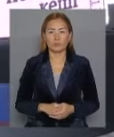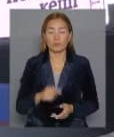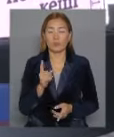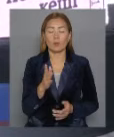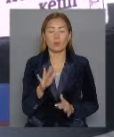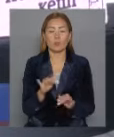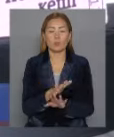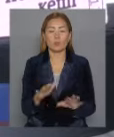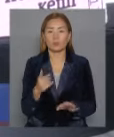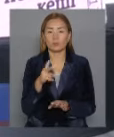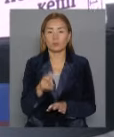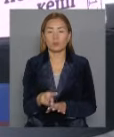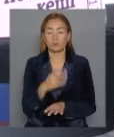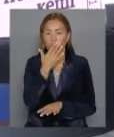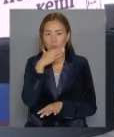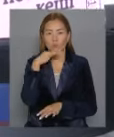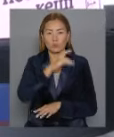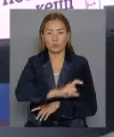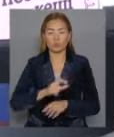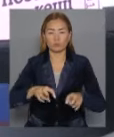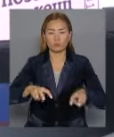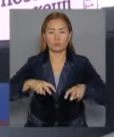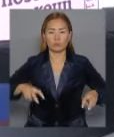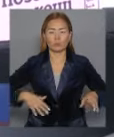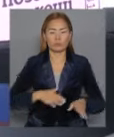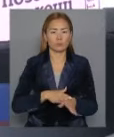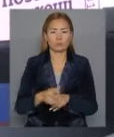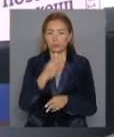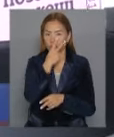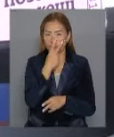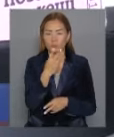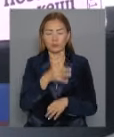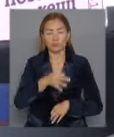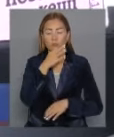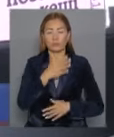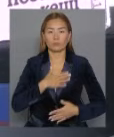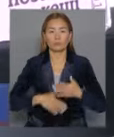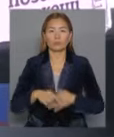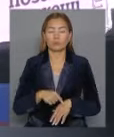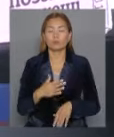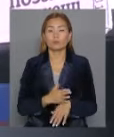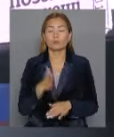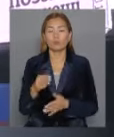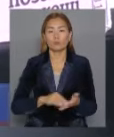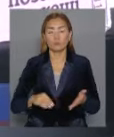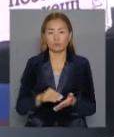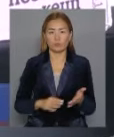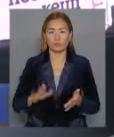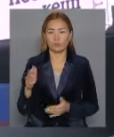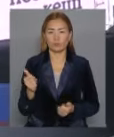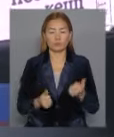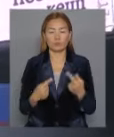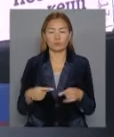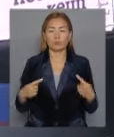көрермендері лықты залды көріп, шынымен де бұндай кештердің біздің жастарға қажет екенін, жалпы болашақта осындай